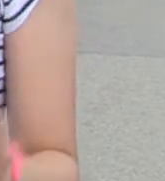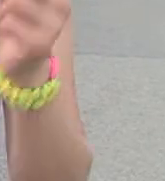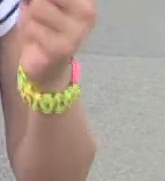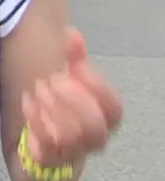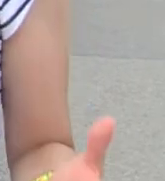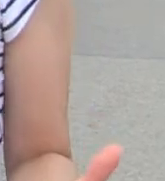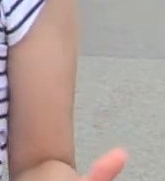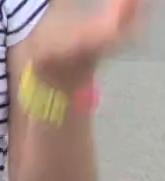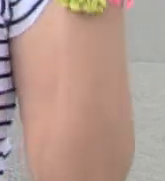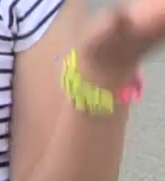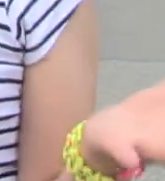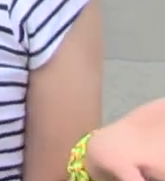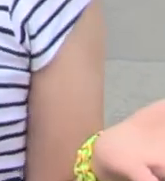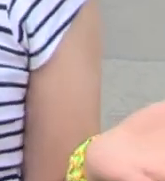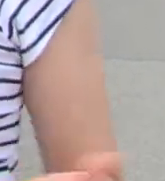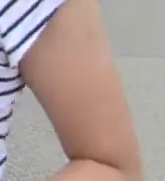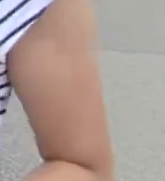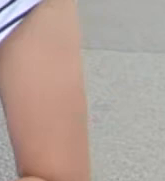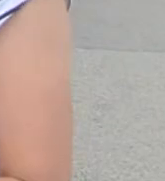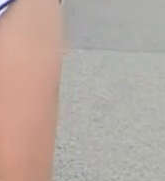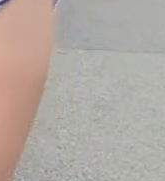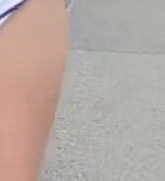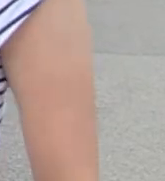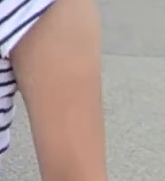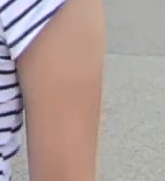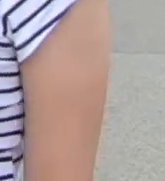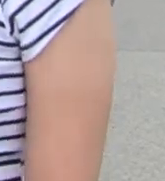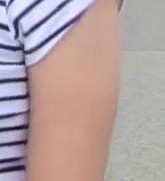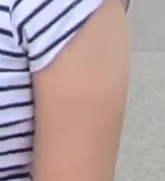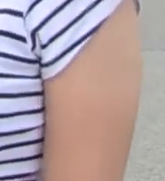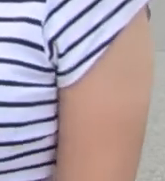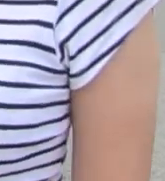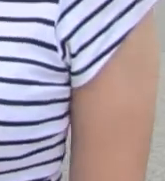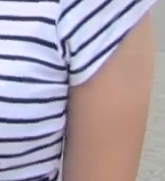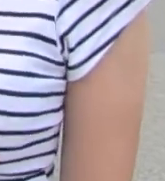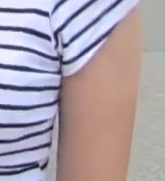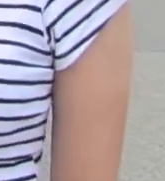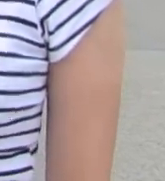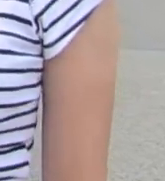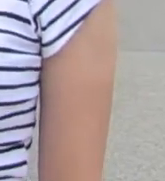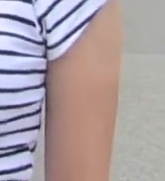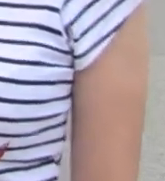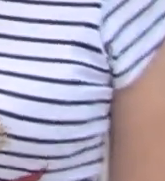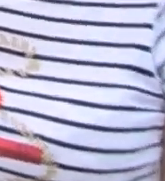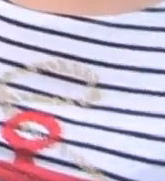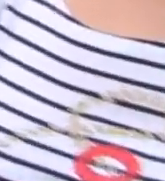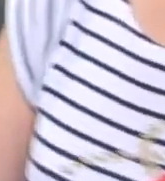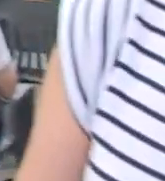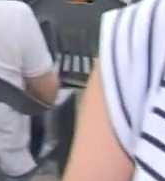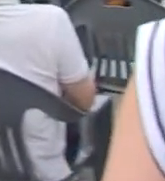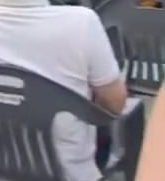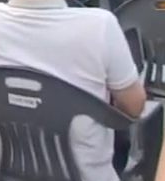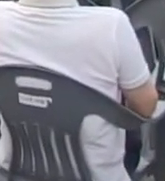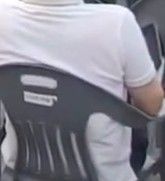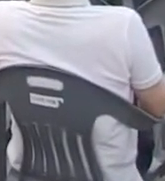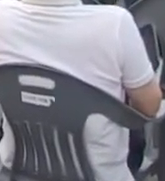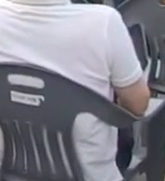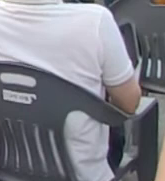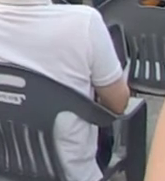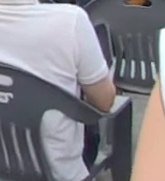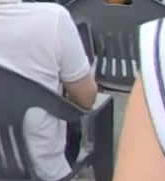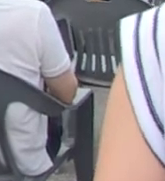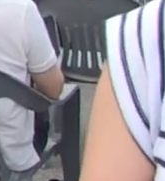밤의 낭만을 한껏 끌어올려줄 칠포 재즈 페스티벌 어떤 축제인가요? 네, 저희 칠포 재즈